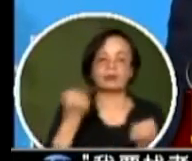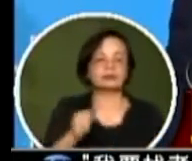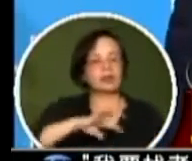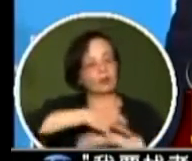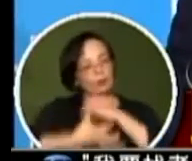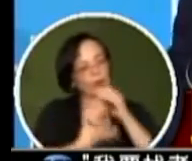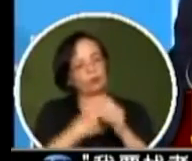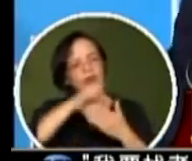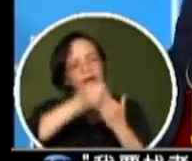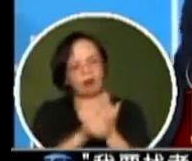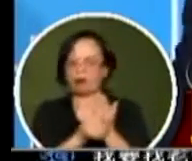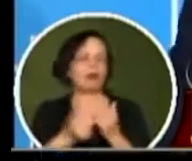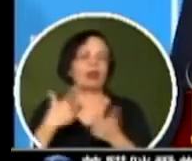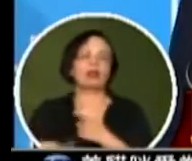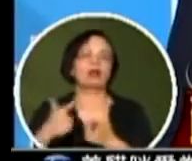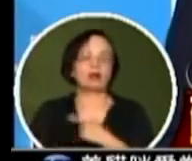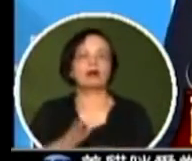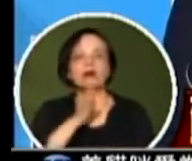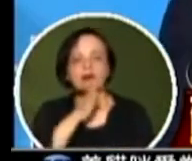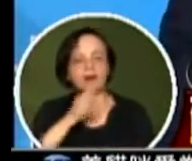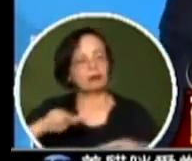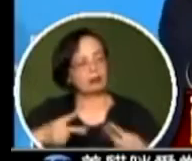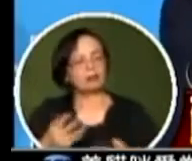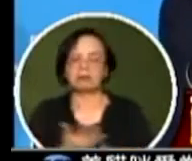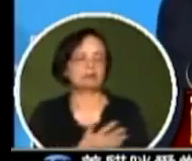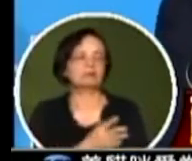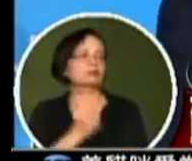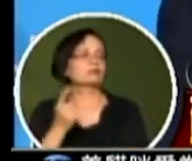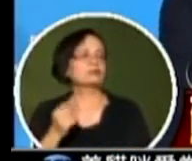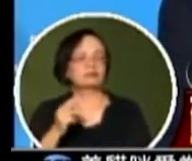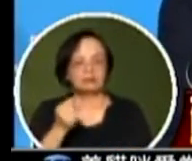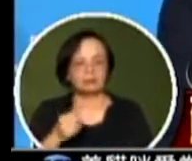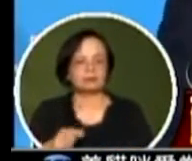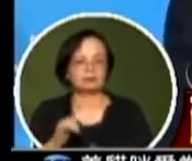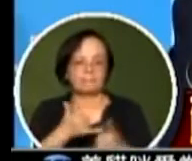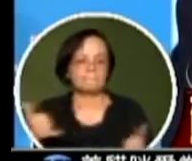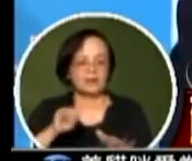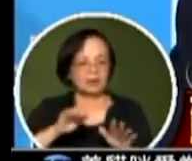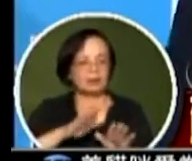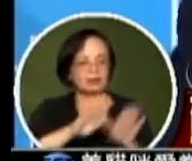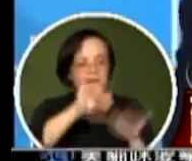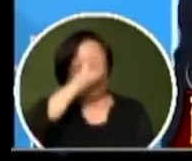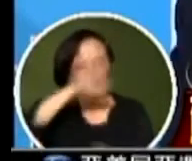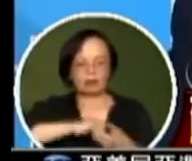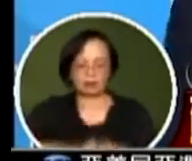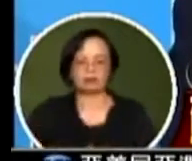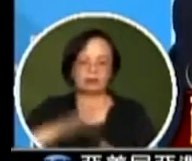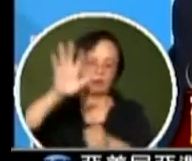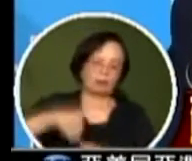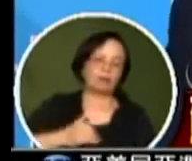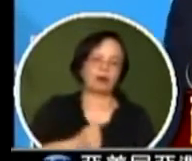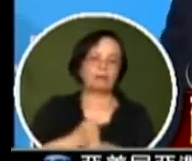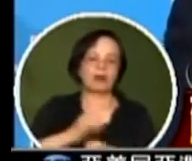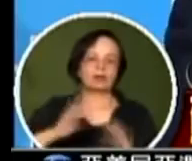变现状，这也是改变国际的特殊。所以呢，民进党要勇敢站起来，招马英九辩论九二共识